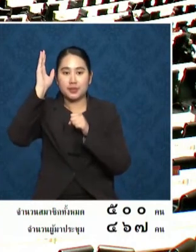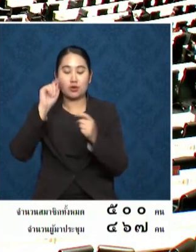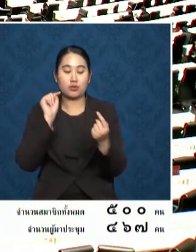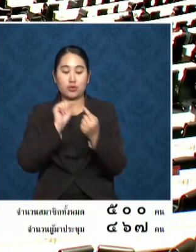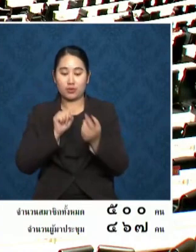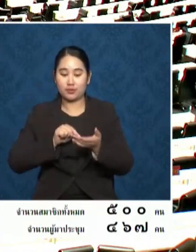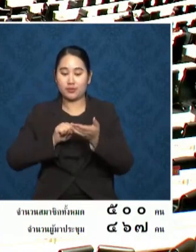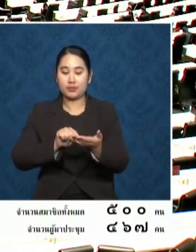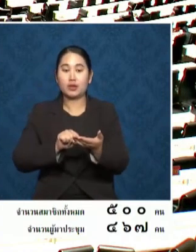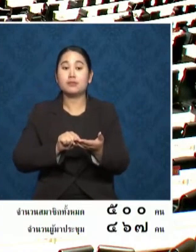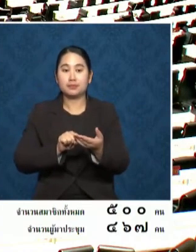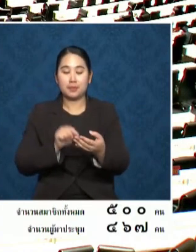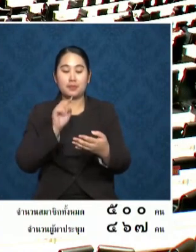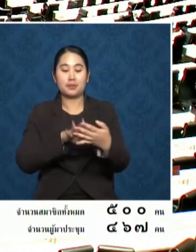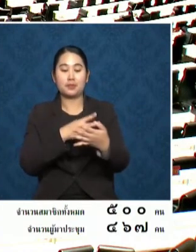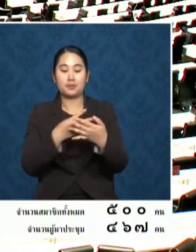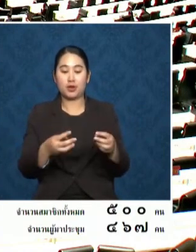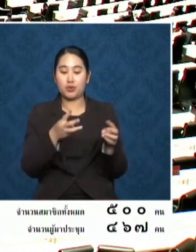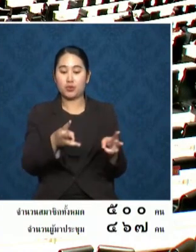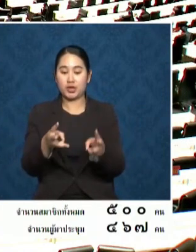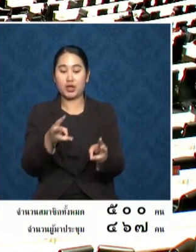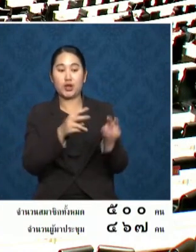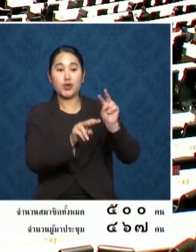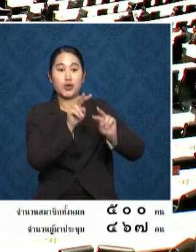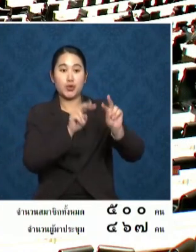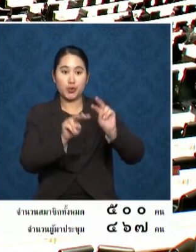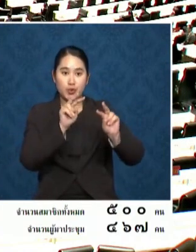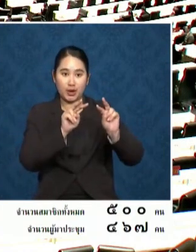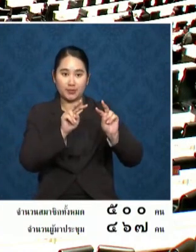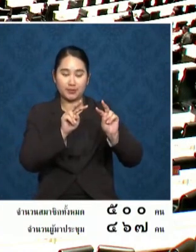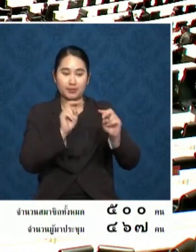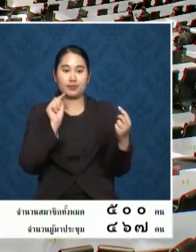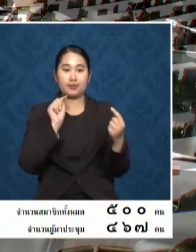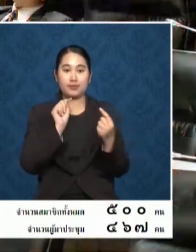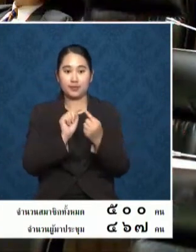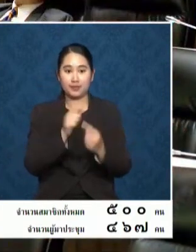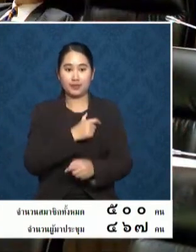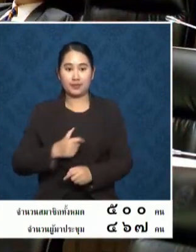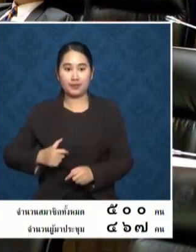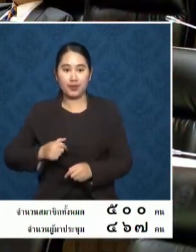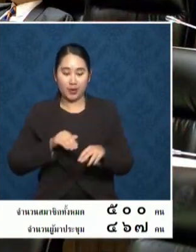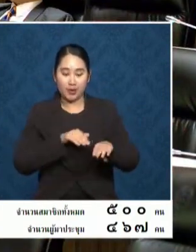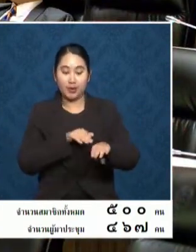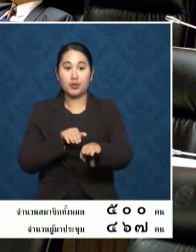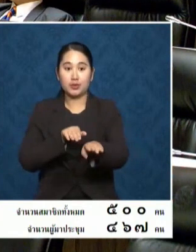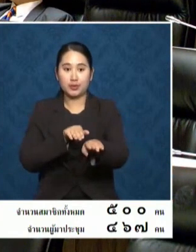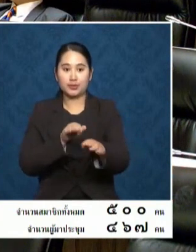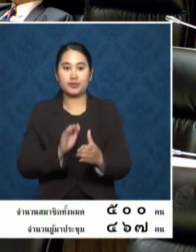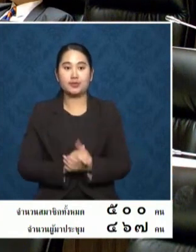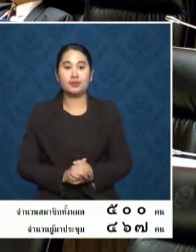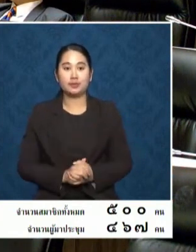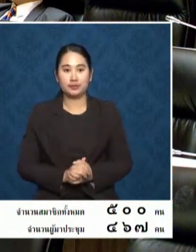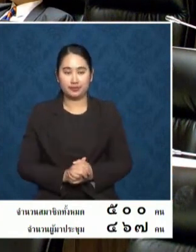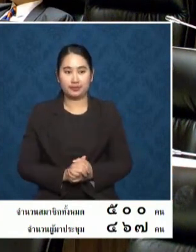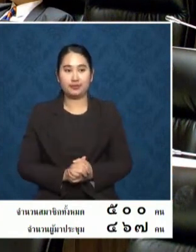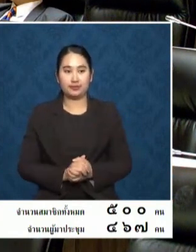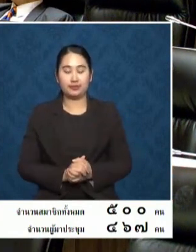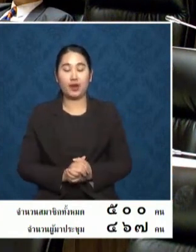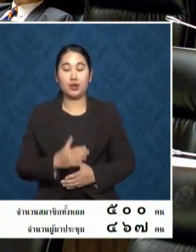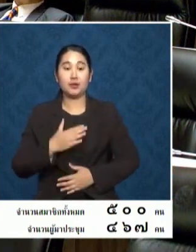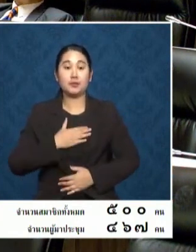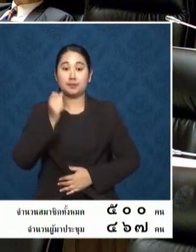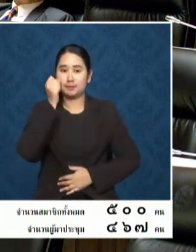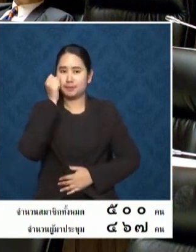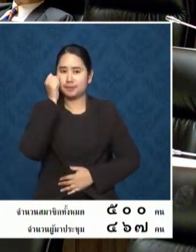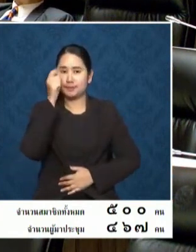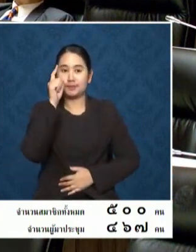ทวนมาตรการการอารักขาถวายความปลอดภัยแก่ขบวนเสด็จธดาครับผมเข้าใจว่าเรื่องที่เราพูดคุย